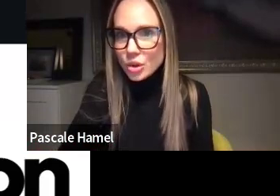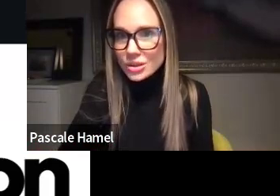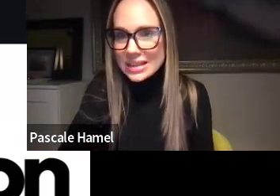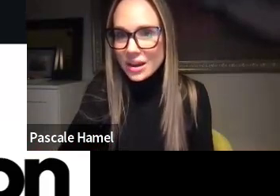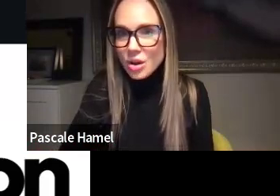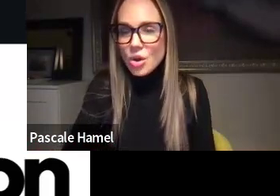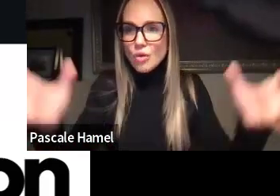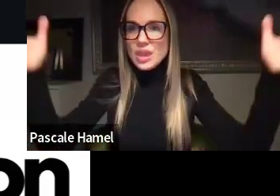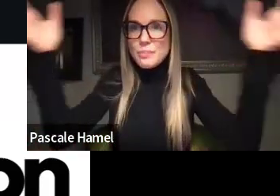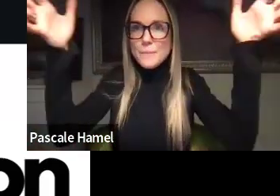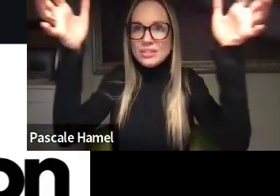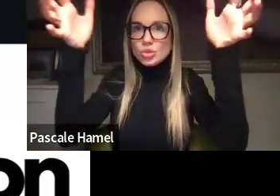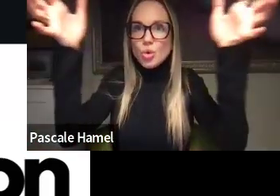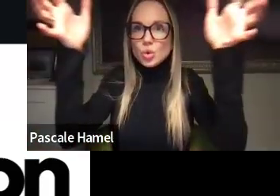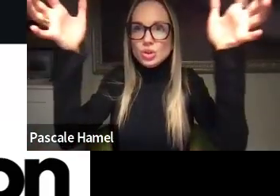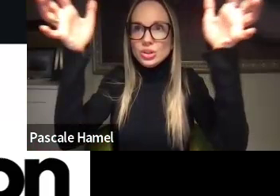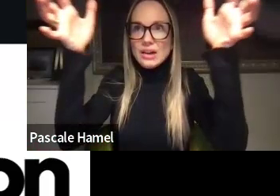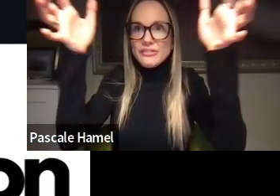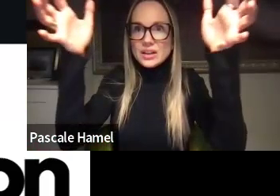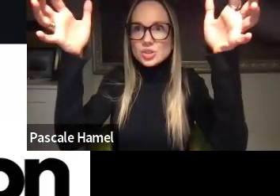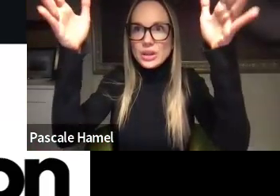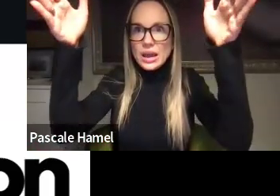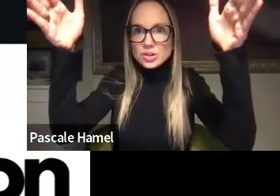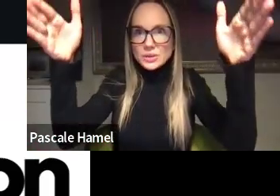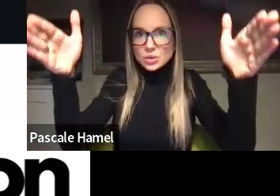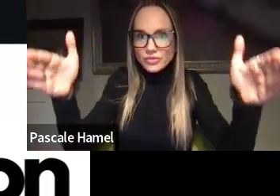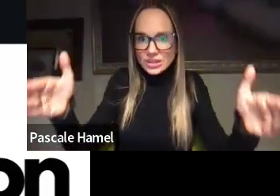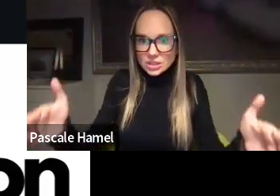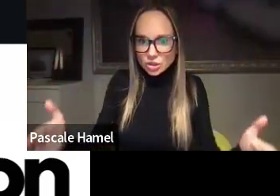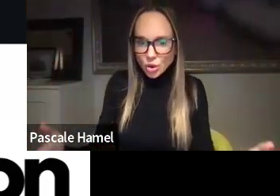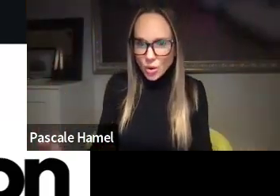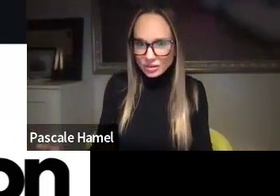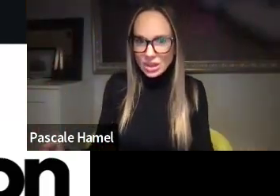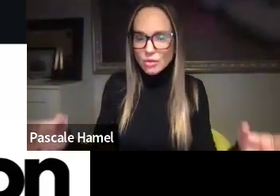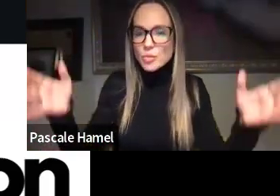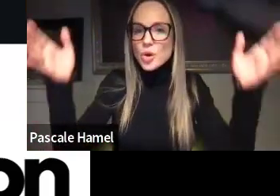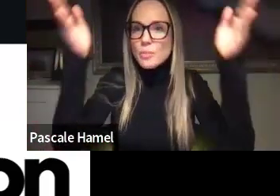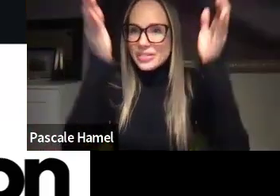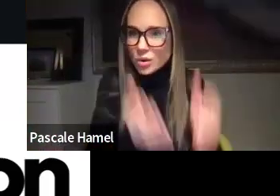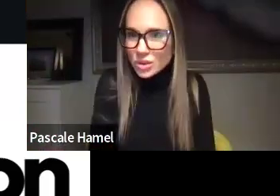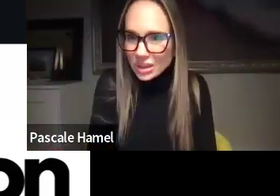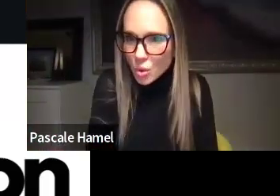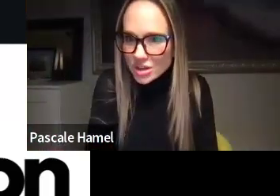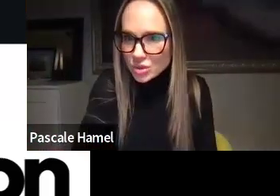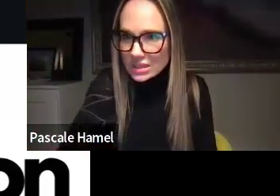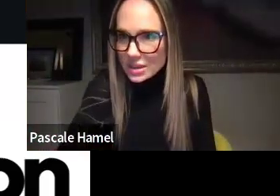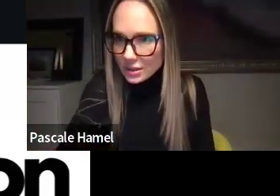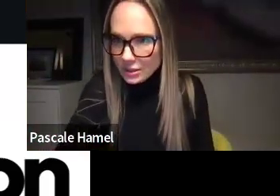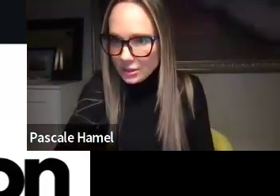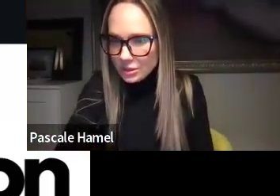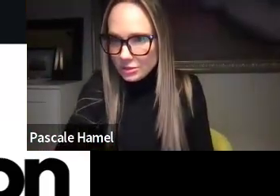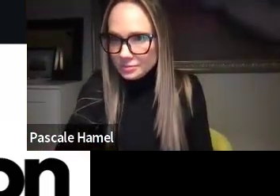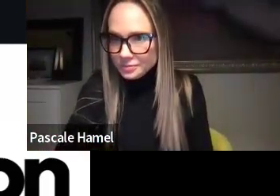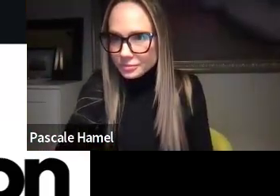OK? Donc, on ne vient pas mettre trop d'emphase sur les hanches parce qu'on finit ça droit. OK? On ne veut pas un pantalon qui est trop